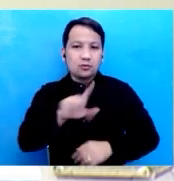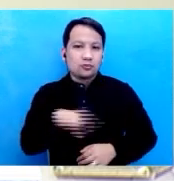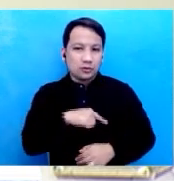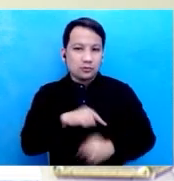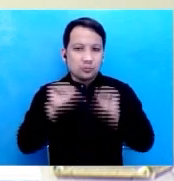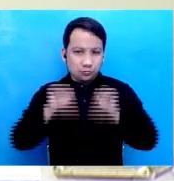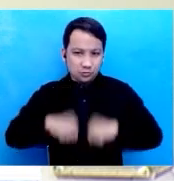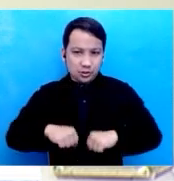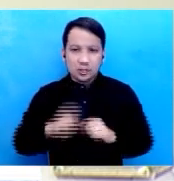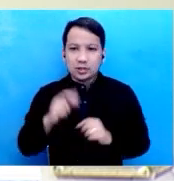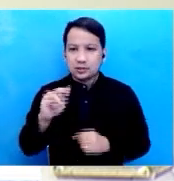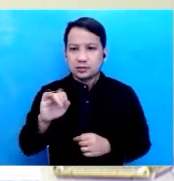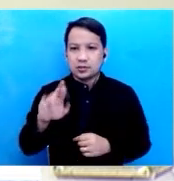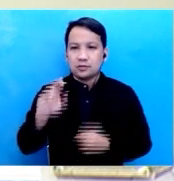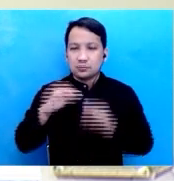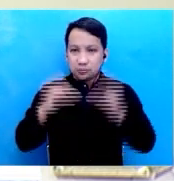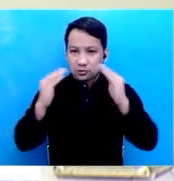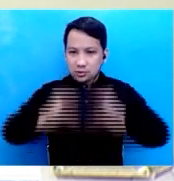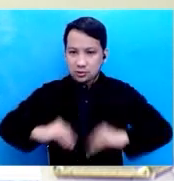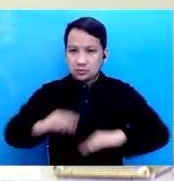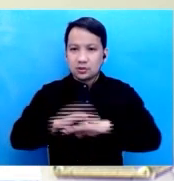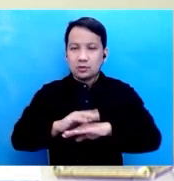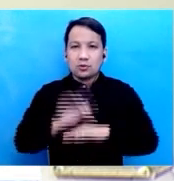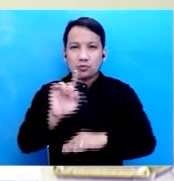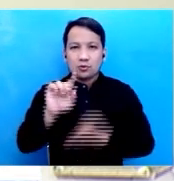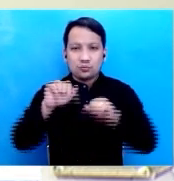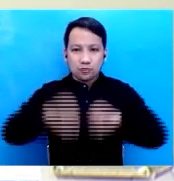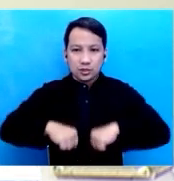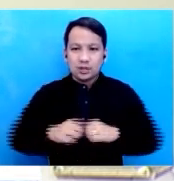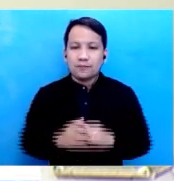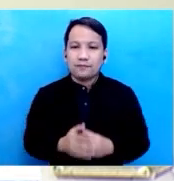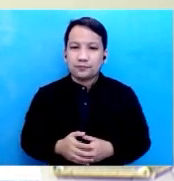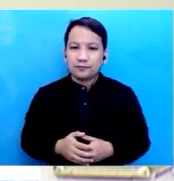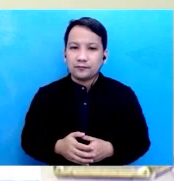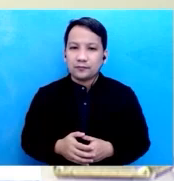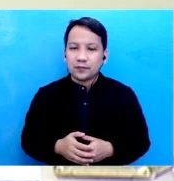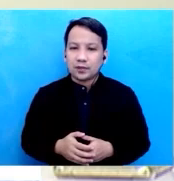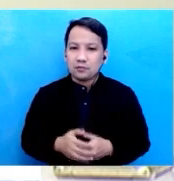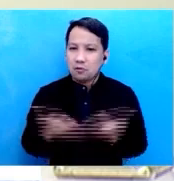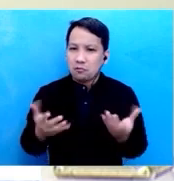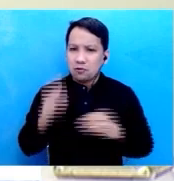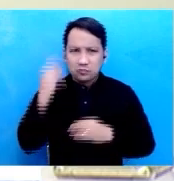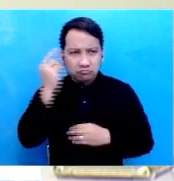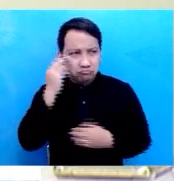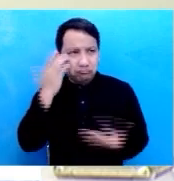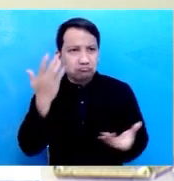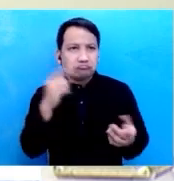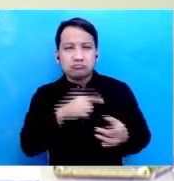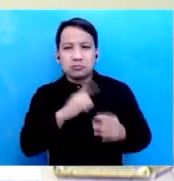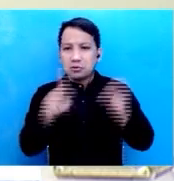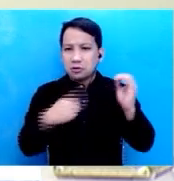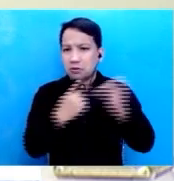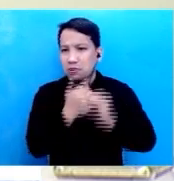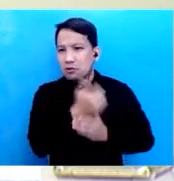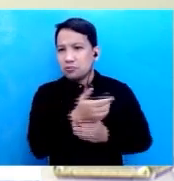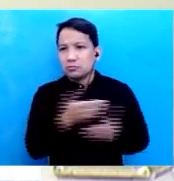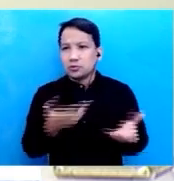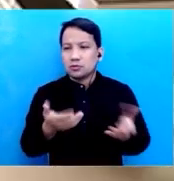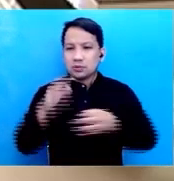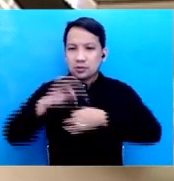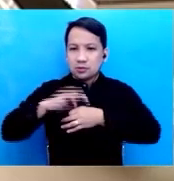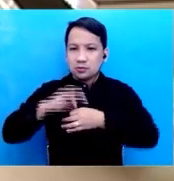yung NCR para sa Alert Level 1 status. So, wala pong kinalaman ng election